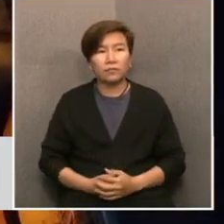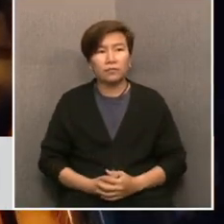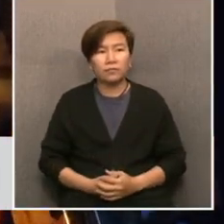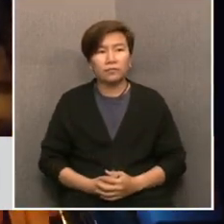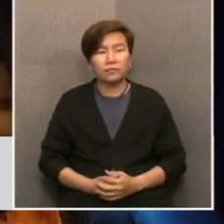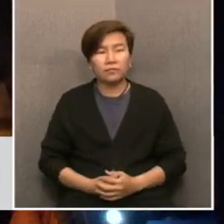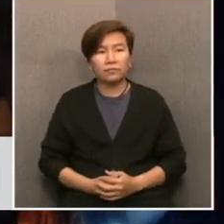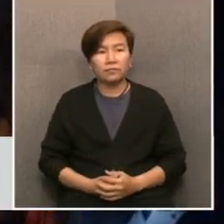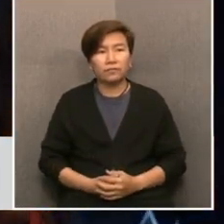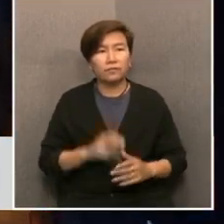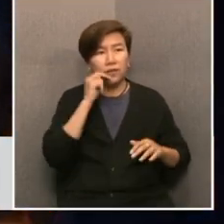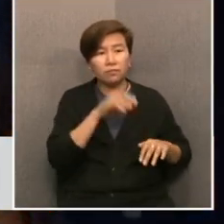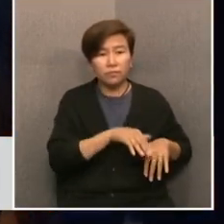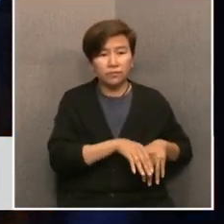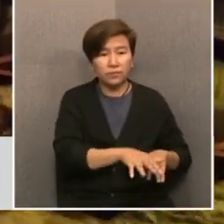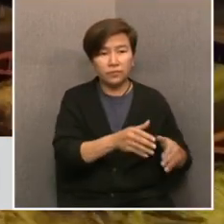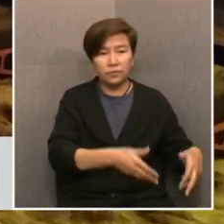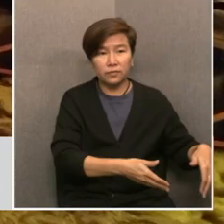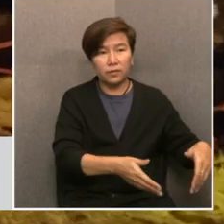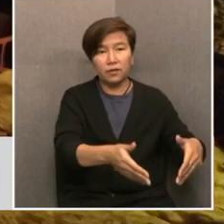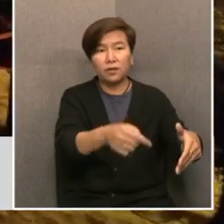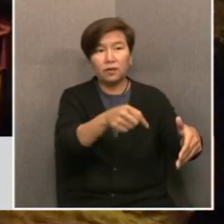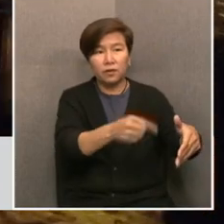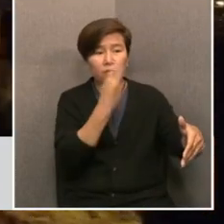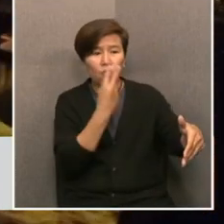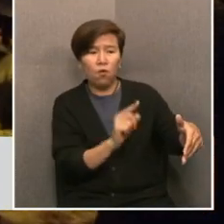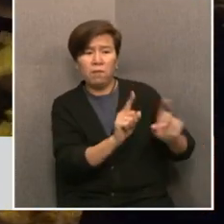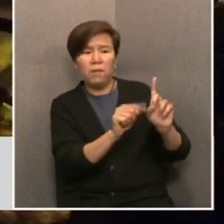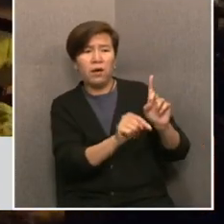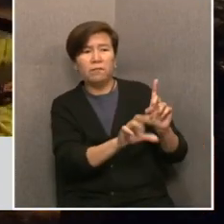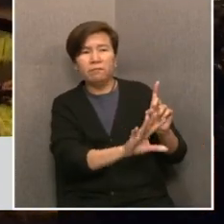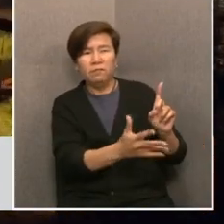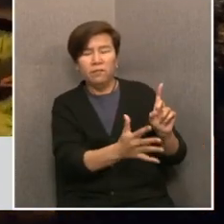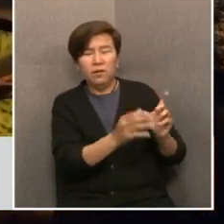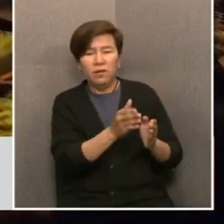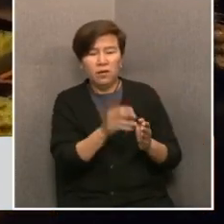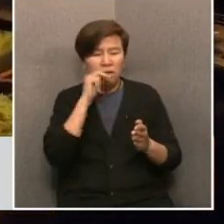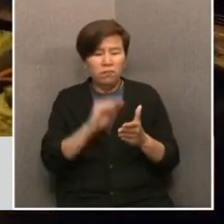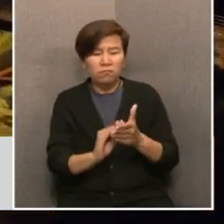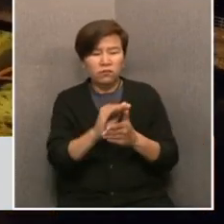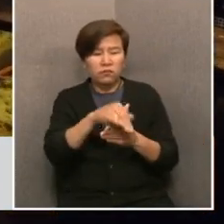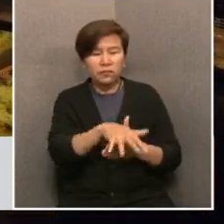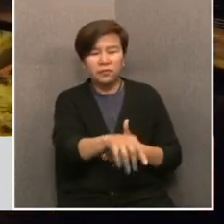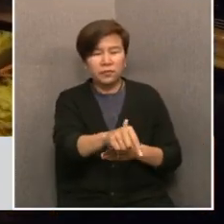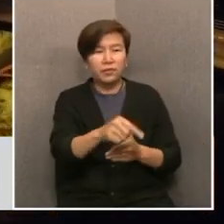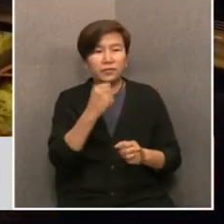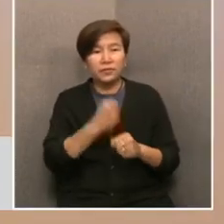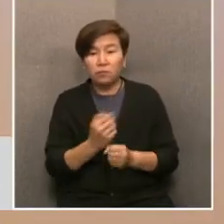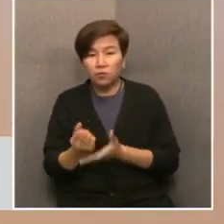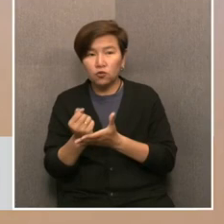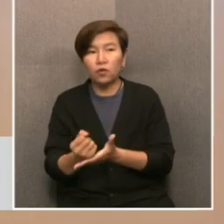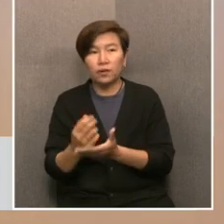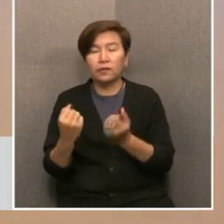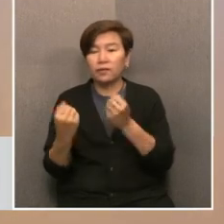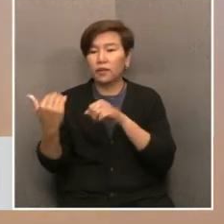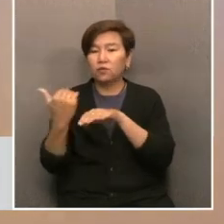ำที่มีอยู่ตามร่องซึ่งจริงๆถ้าเวลาน้ำมันมาไหลล้นมาพื้นที่ใหญ่ๆเนี่ยอาจจะไม่เพียงพอบางทีเราอาจจะต้องทำถนนที่สามารถ